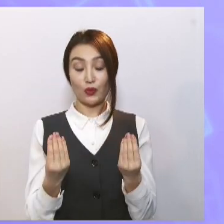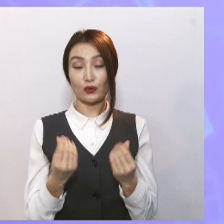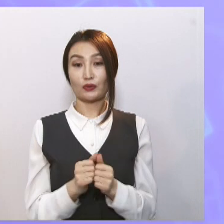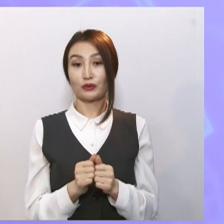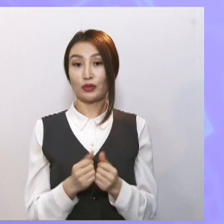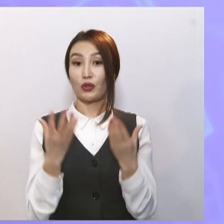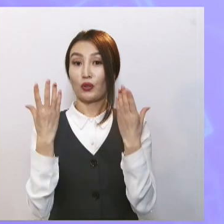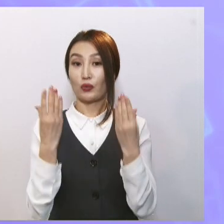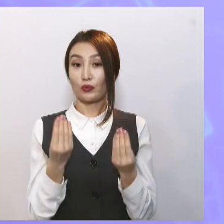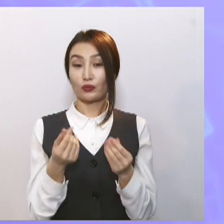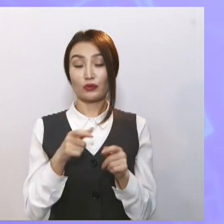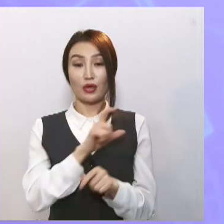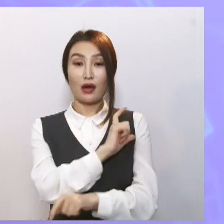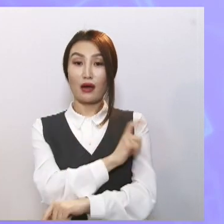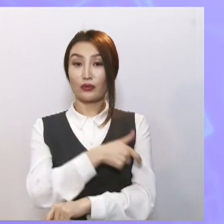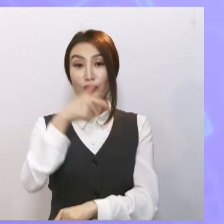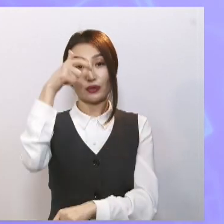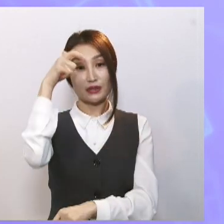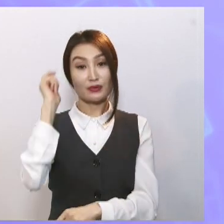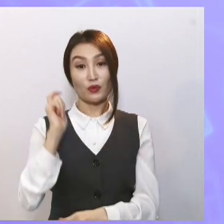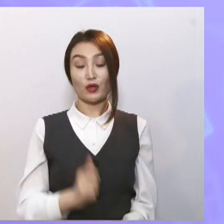Күн катуу ысып турат.